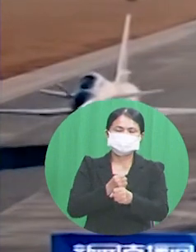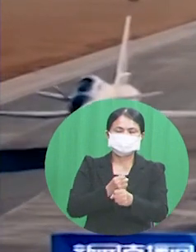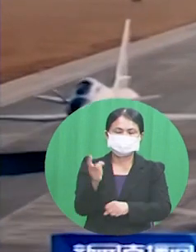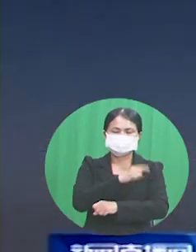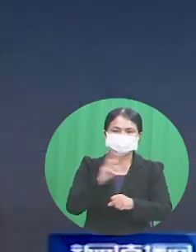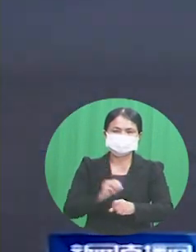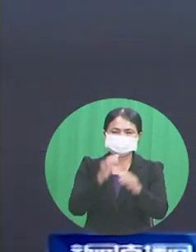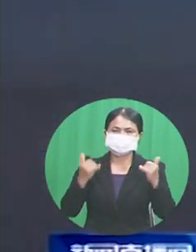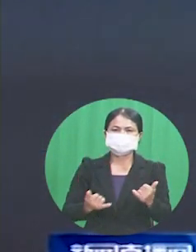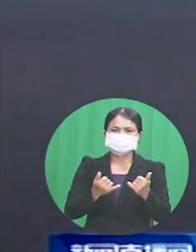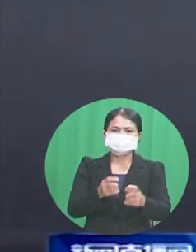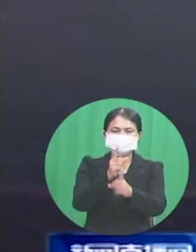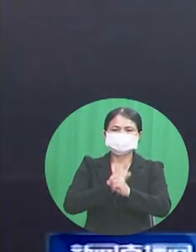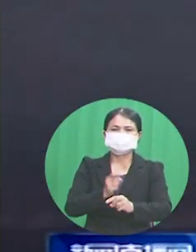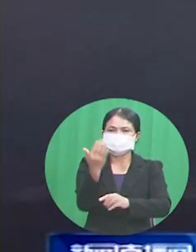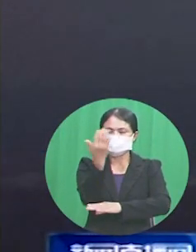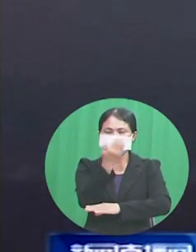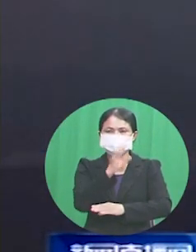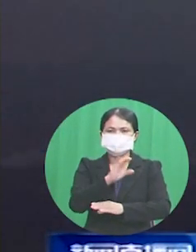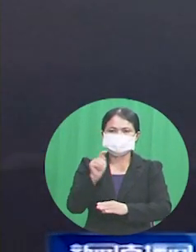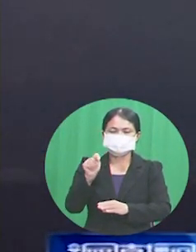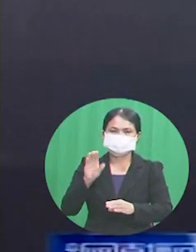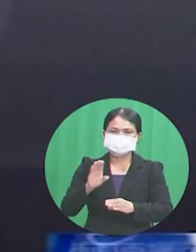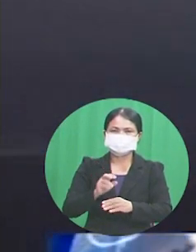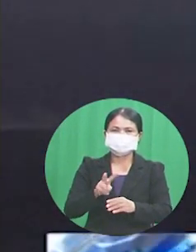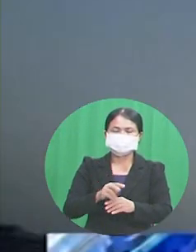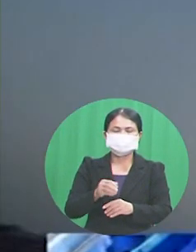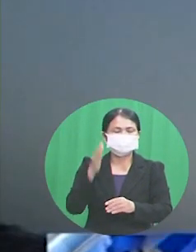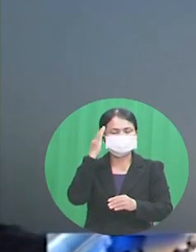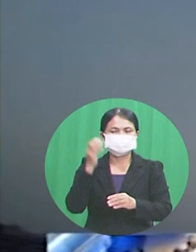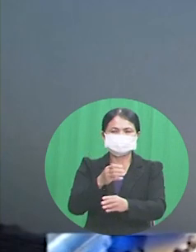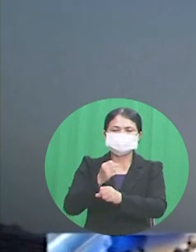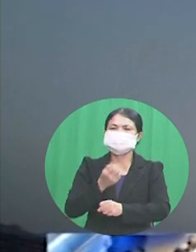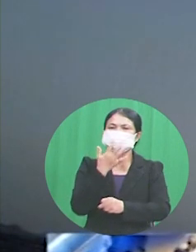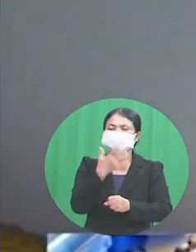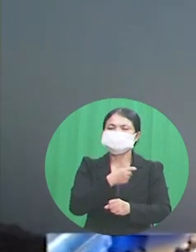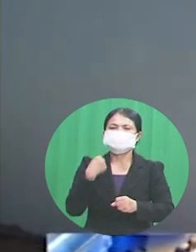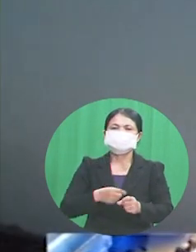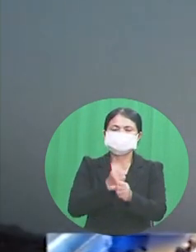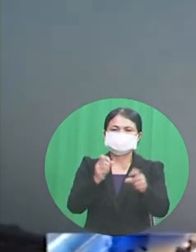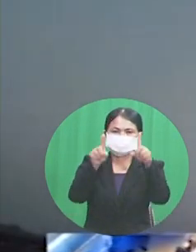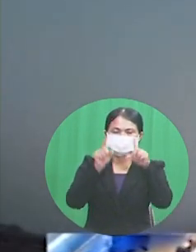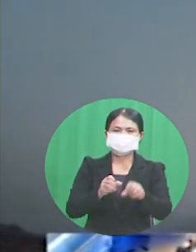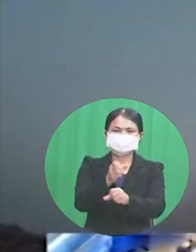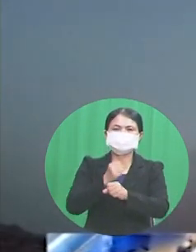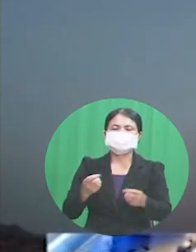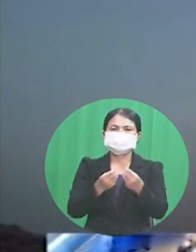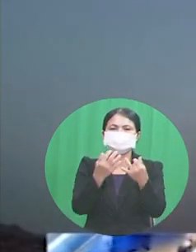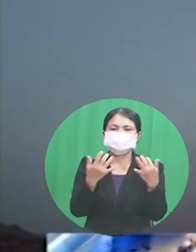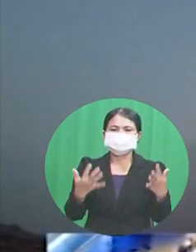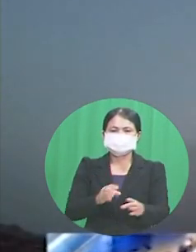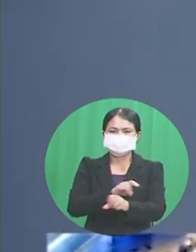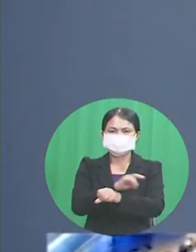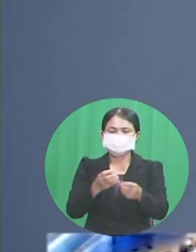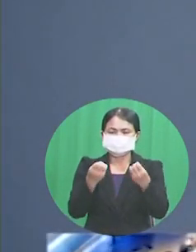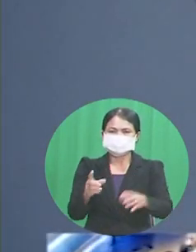ថ្ងៃច័ន្ទនេះយោងតាមទូរទស្សន៍ CCTV បានឲ្យដឹងថាកងទ័ពជើងទឹកចិនបានធ្វើសម្ពាធយោធាជាច្រើនក្នុងពេល